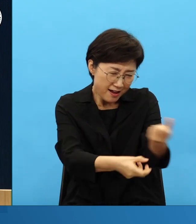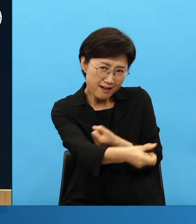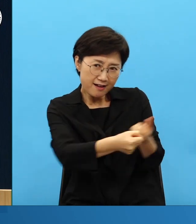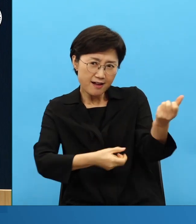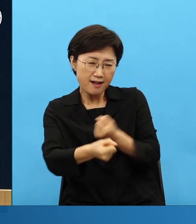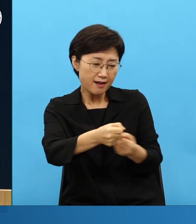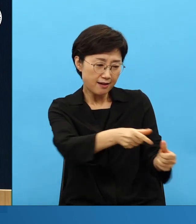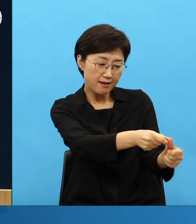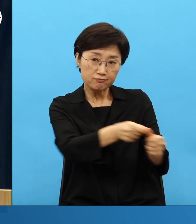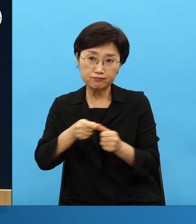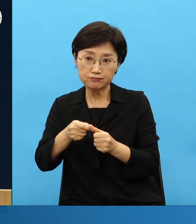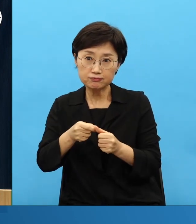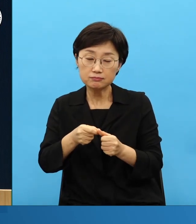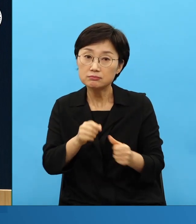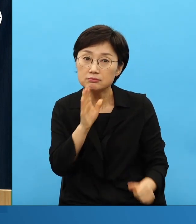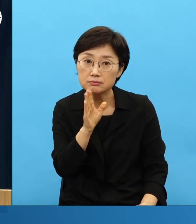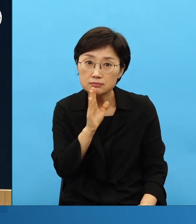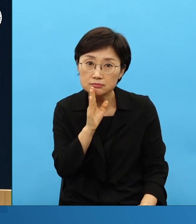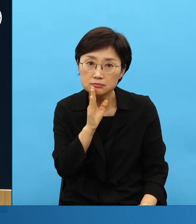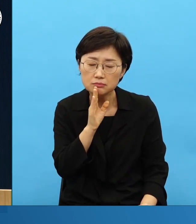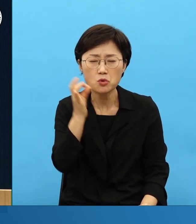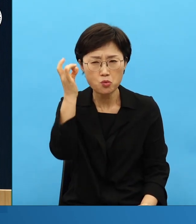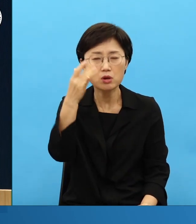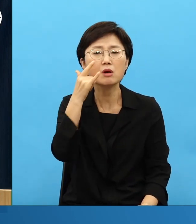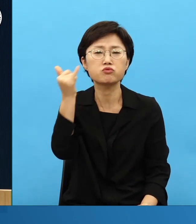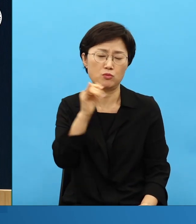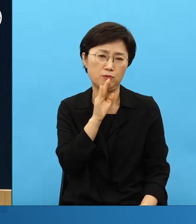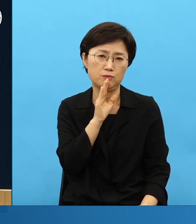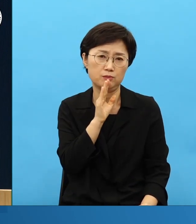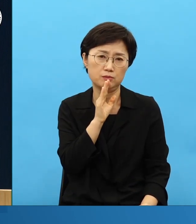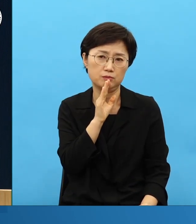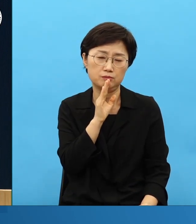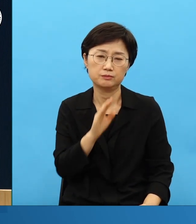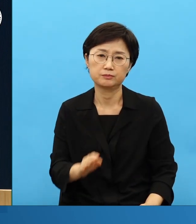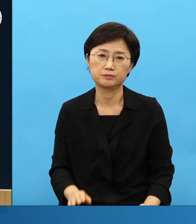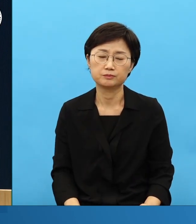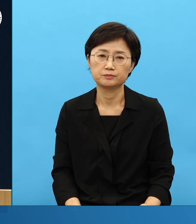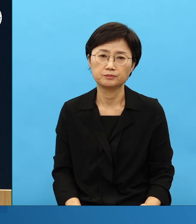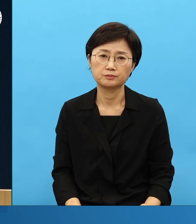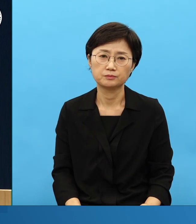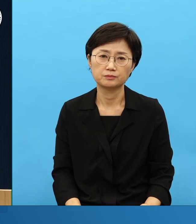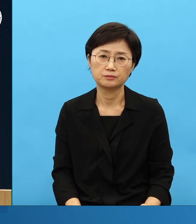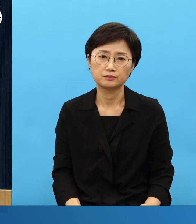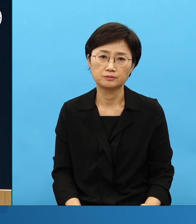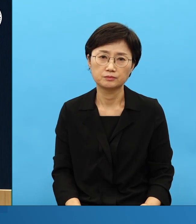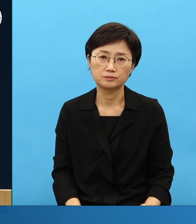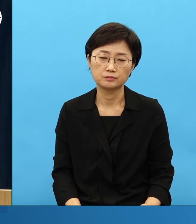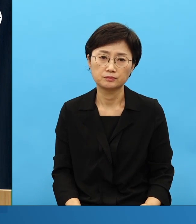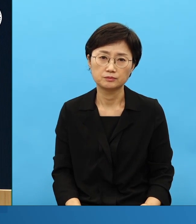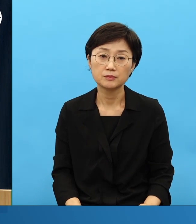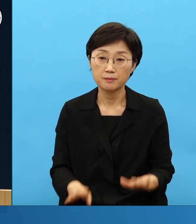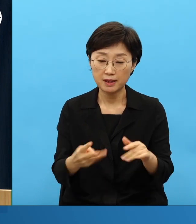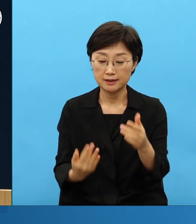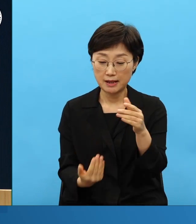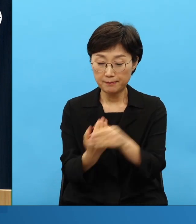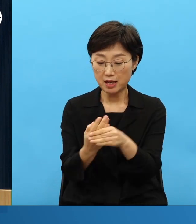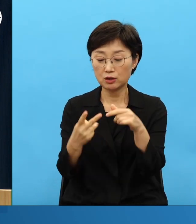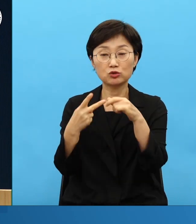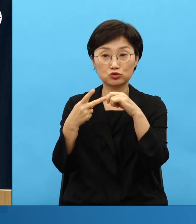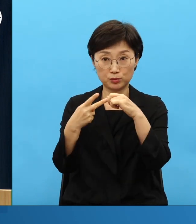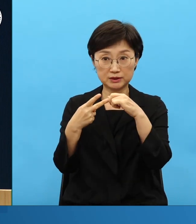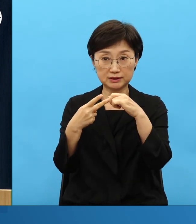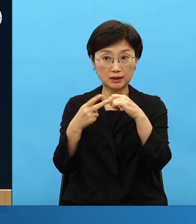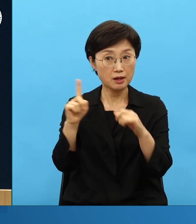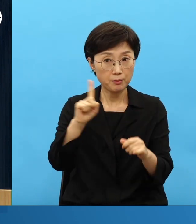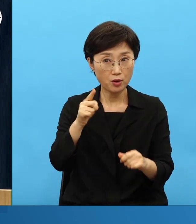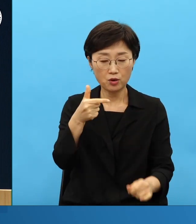you won't ask them the reason why they fell in the first place. You would give them your hand or throw them a line to bring them out. 그 두 번째 사건이 네피림